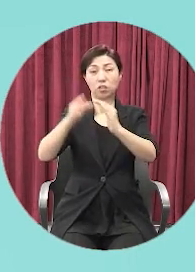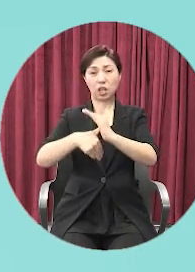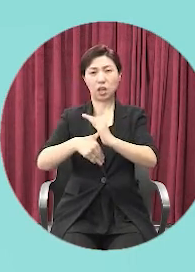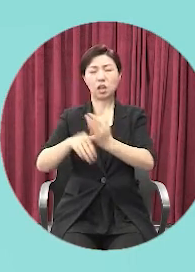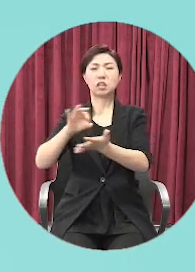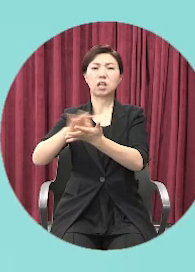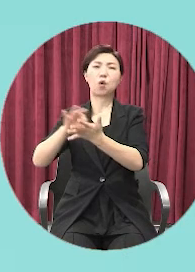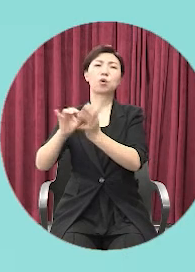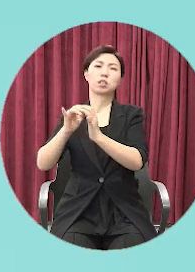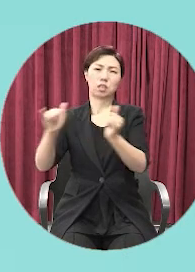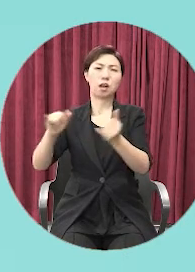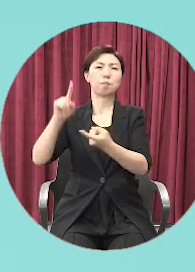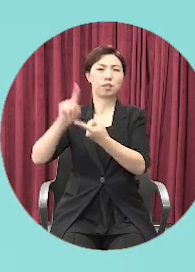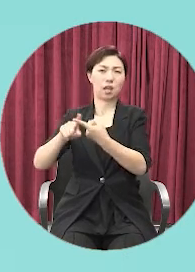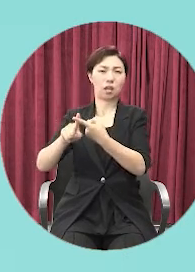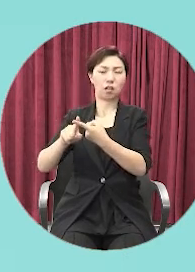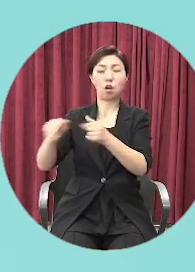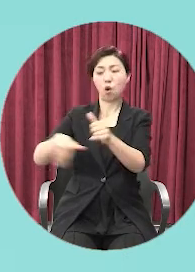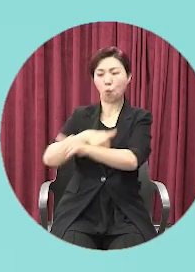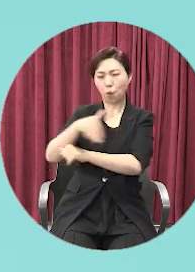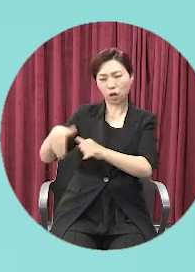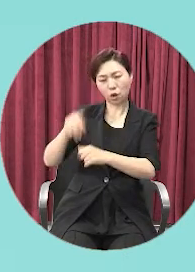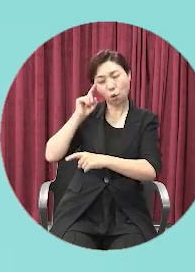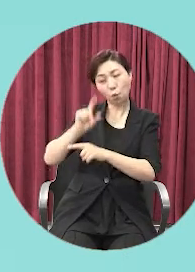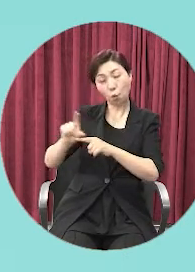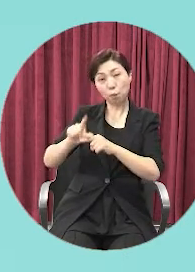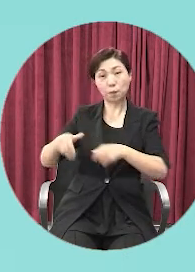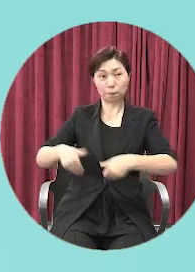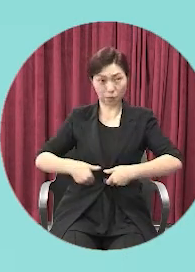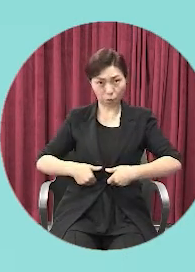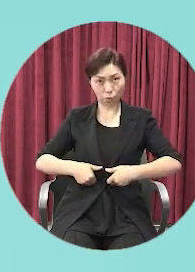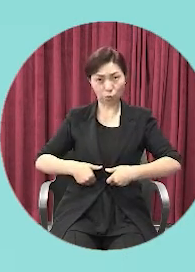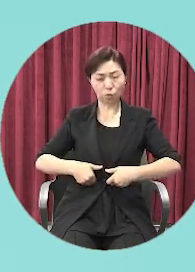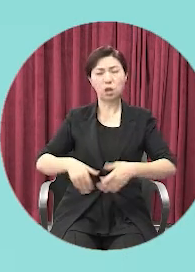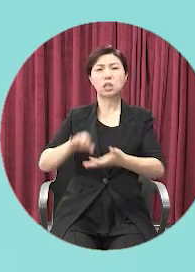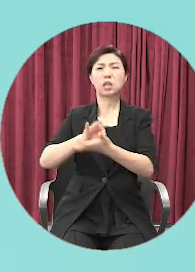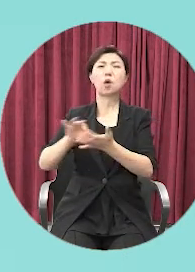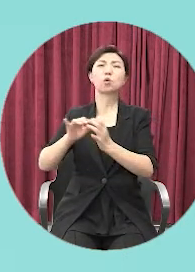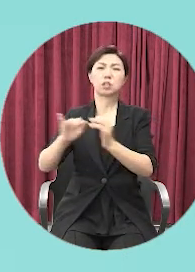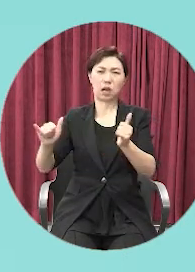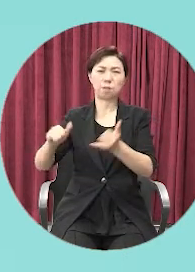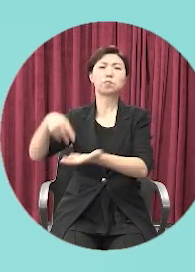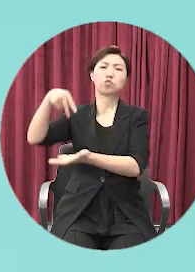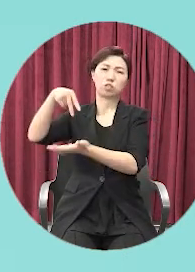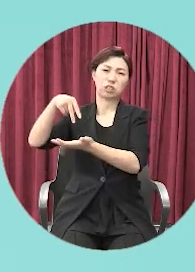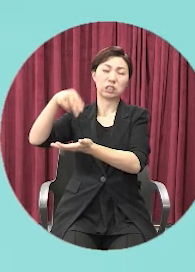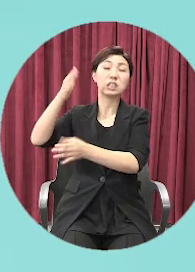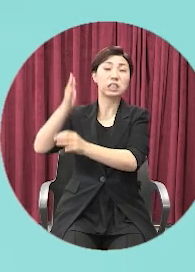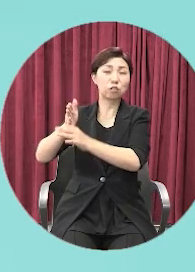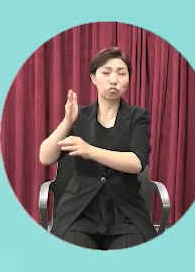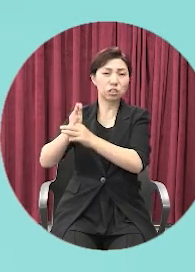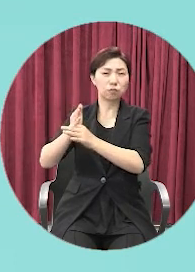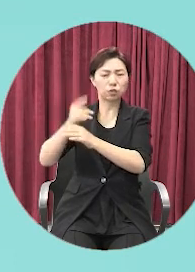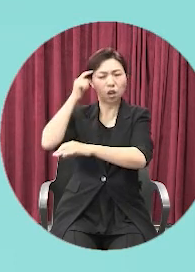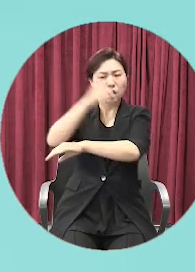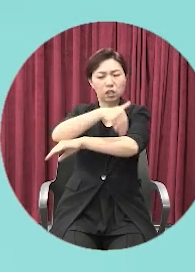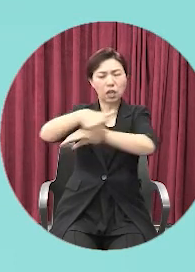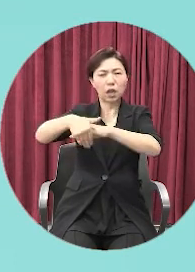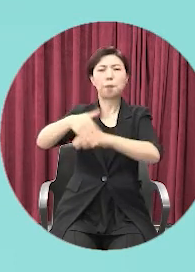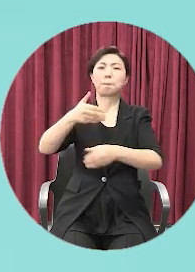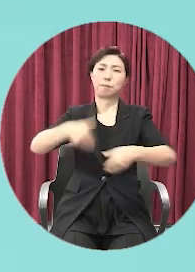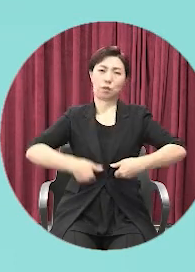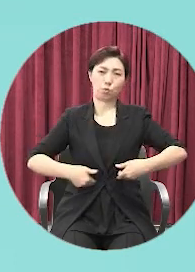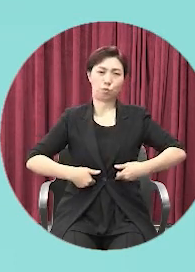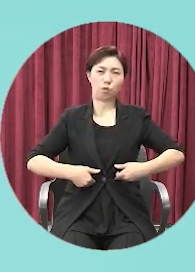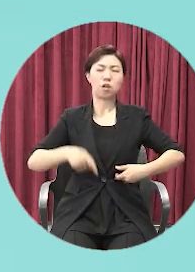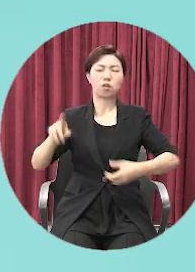돼야 되고 그들이 접근할 수 있는 다양한 관점으로 좀 설계가 되어야 한다는 것들은 저희가 계속 강조를